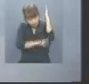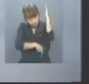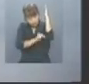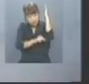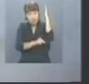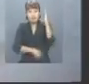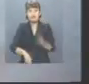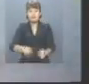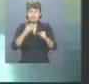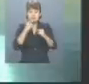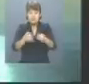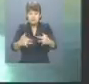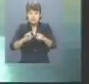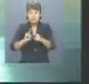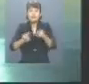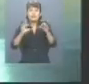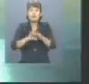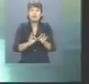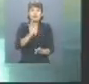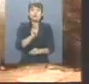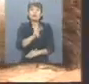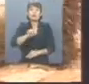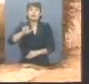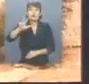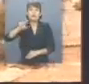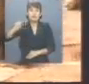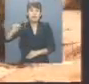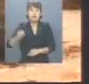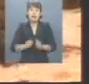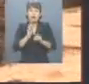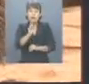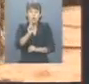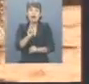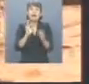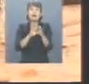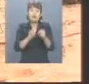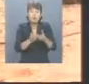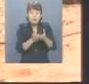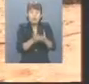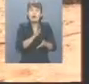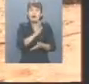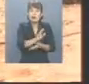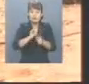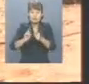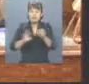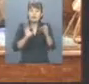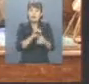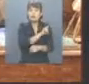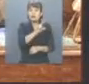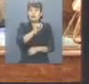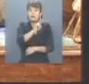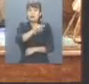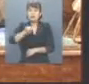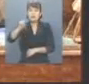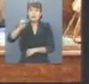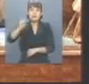คะขอให้ชาวเรือเดินเรือด้วยความระมัดระวังเรือเล็กควรงดออกจากฝั่งระหว่างวันที่22-24